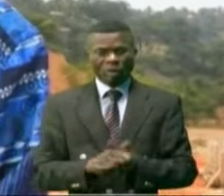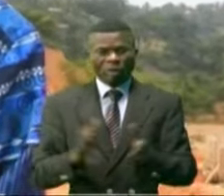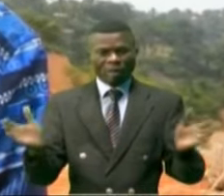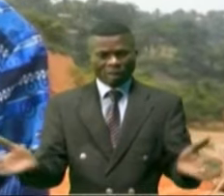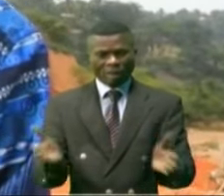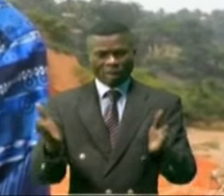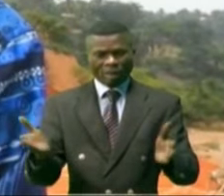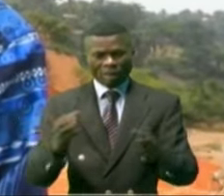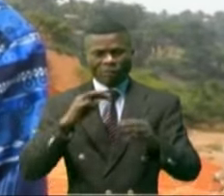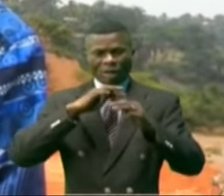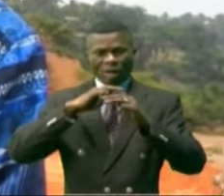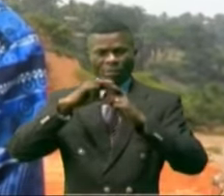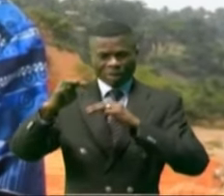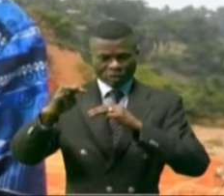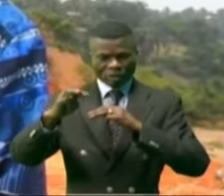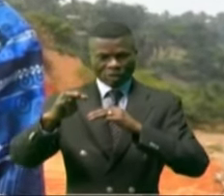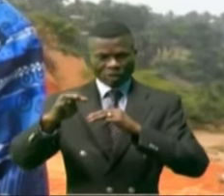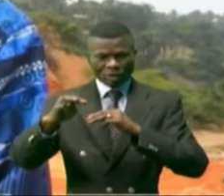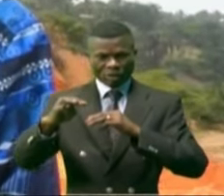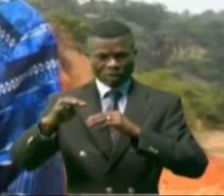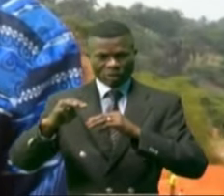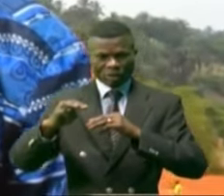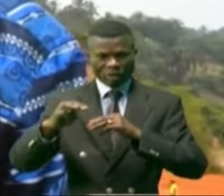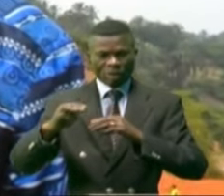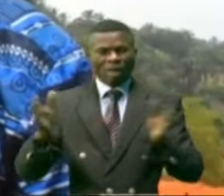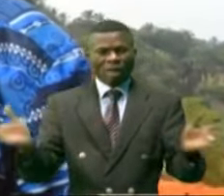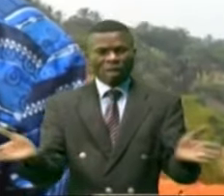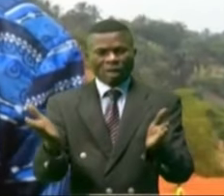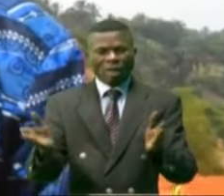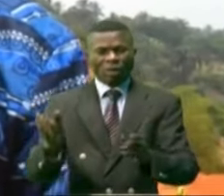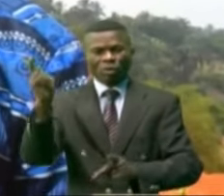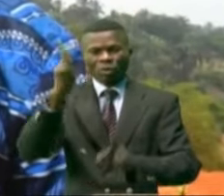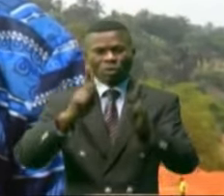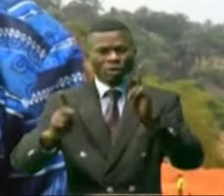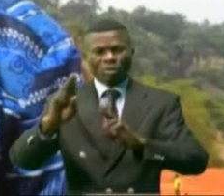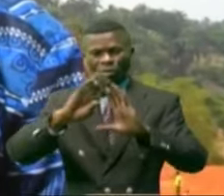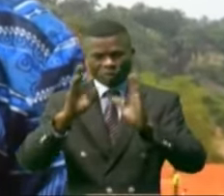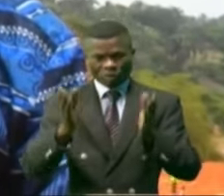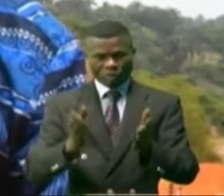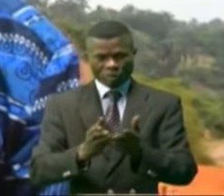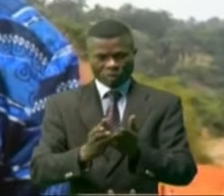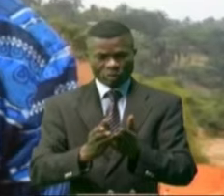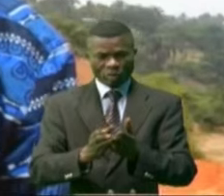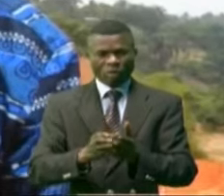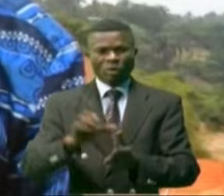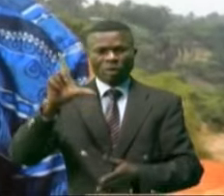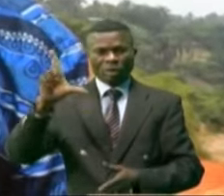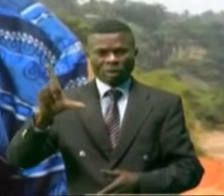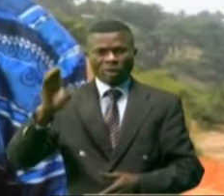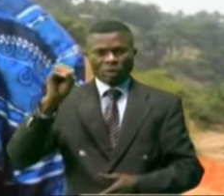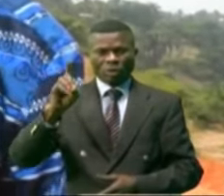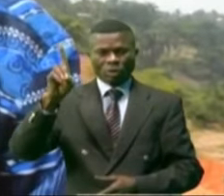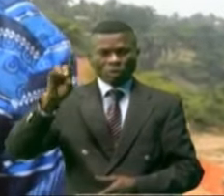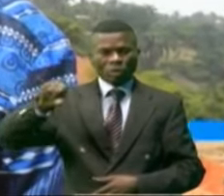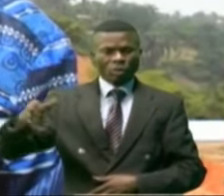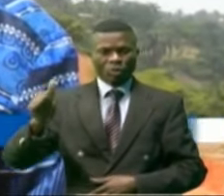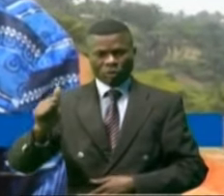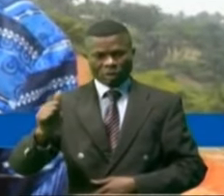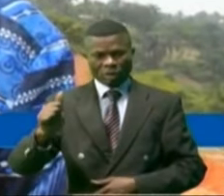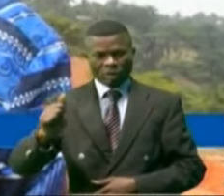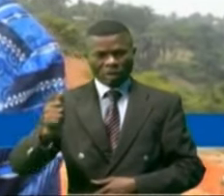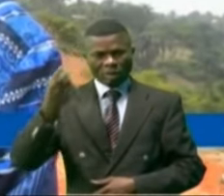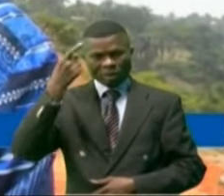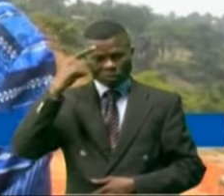renforcer le message, l'exhortation des populations de cette circonscription qui est la nôtre,